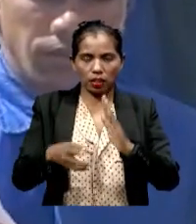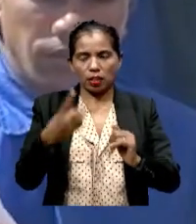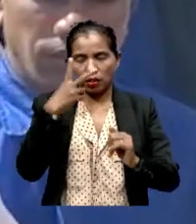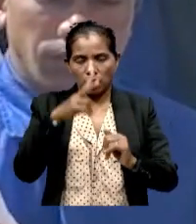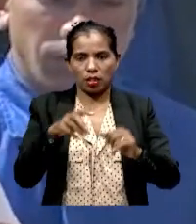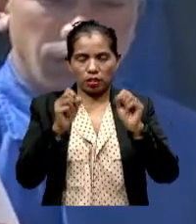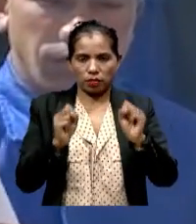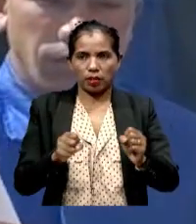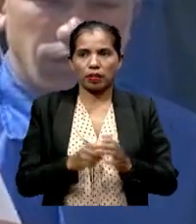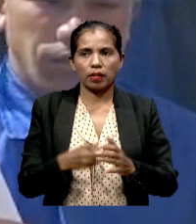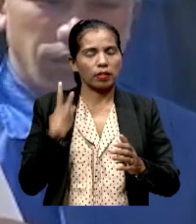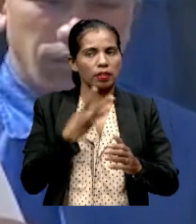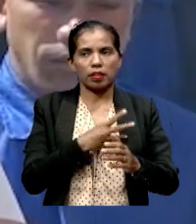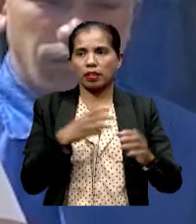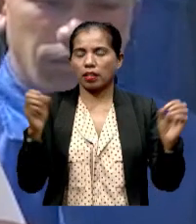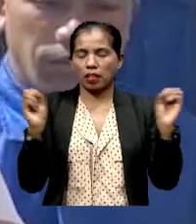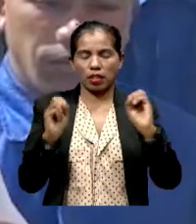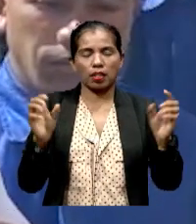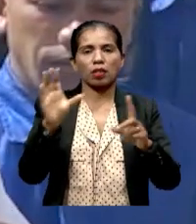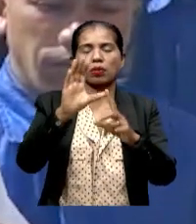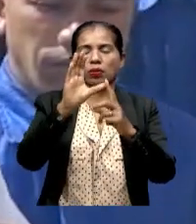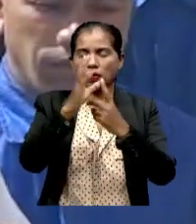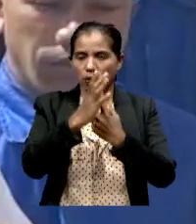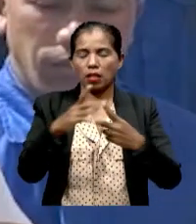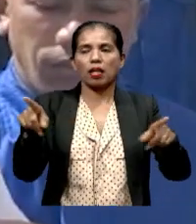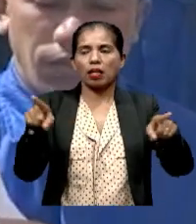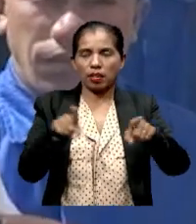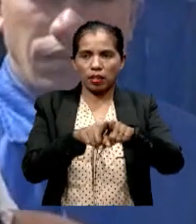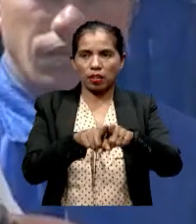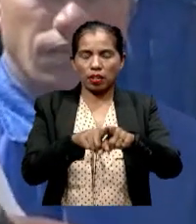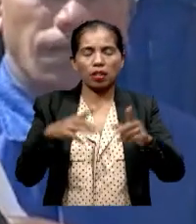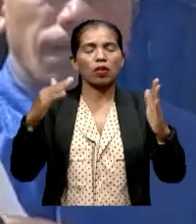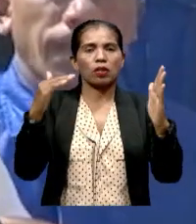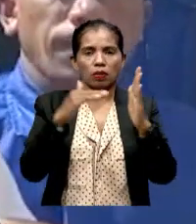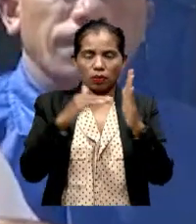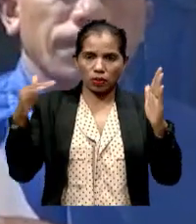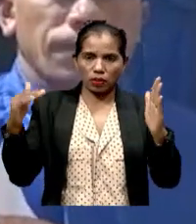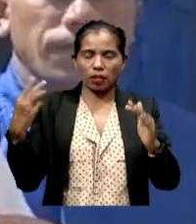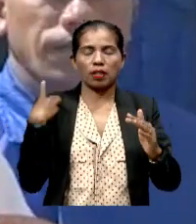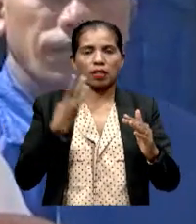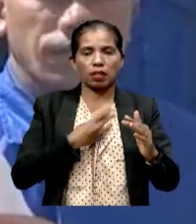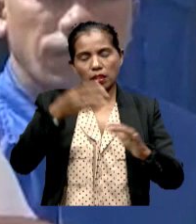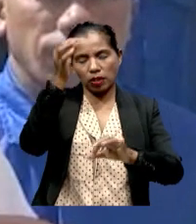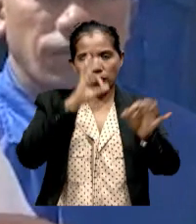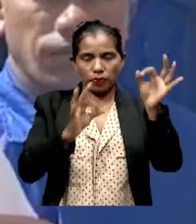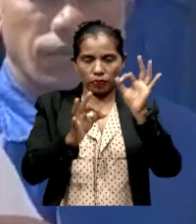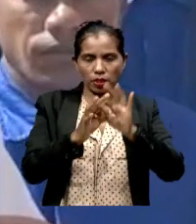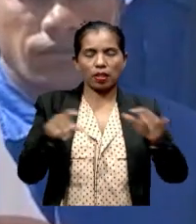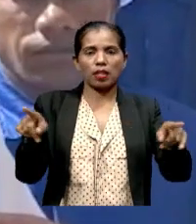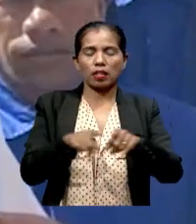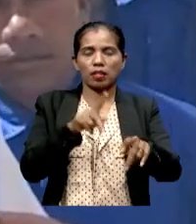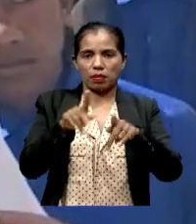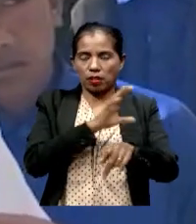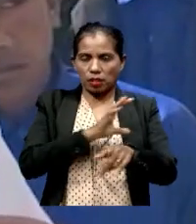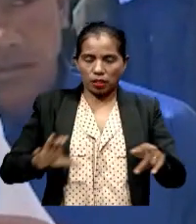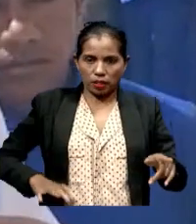nune, itulah hari bah kulturane hanya sembuat ida nabe kontra itania fear under serang. Tapi hari kata